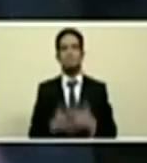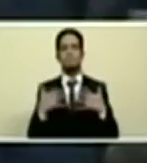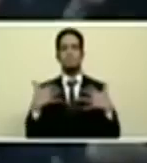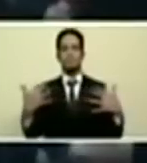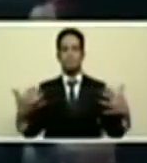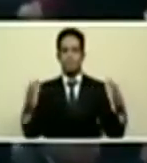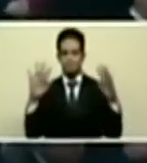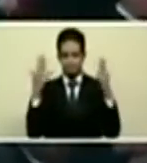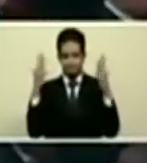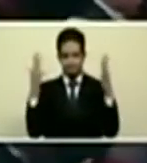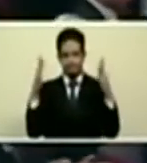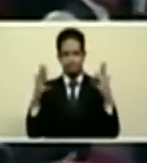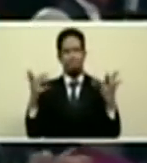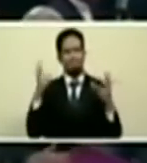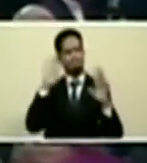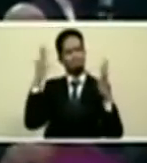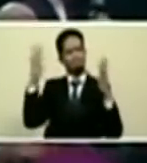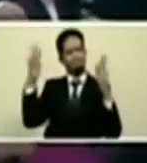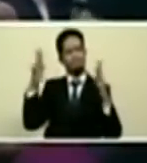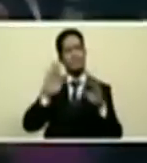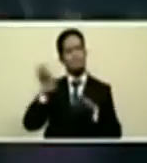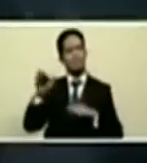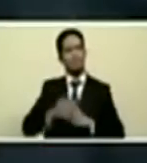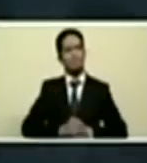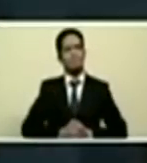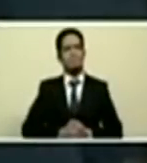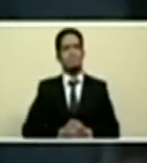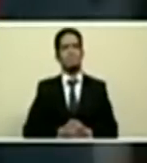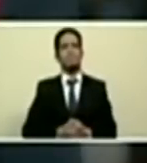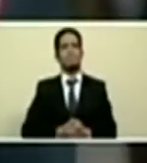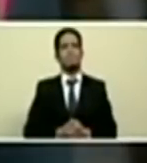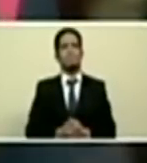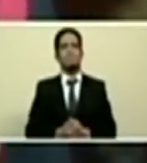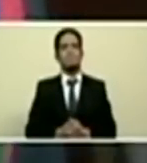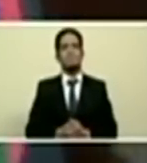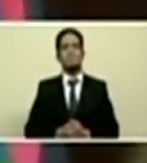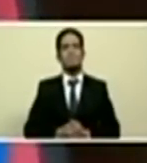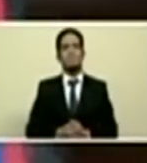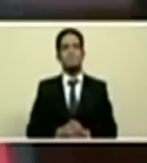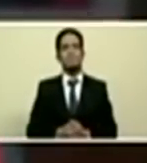selon l'ONU, plus de 5 millions de personnes devraient fuir le Venezuela en 2019.